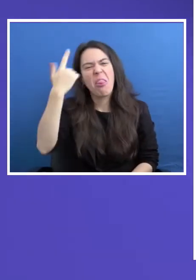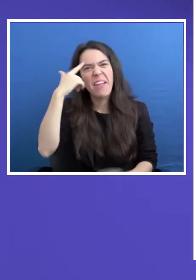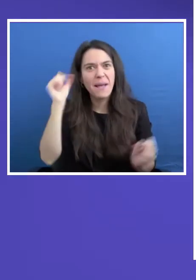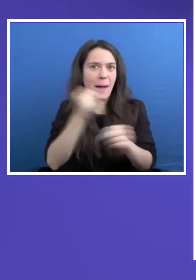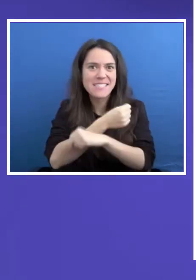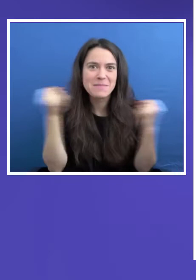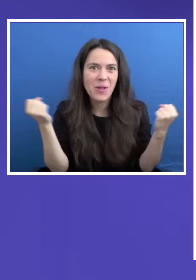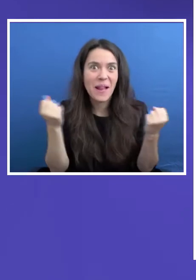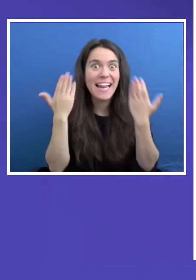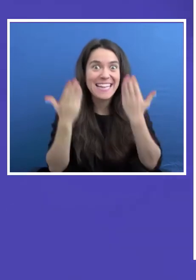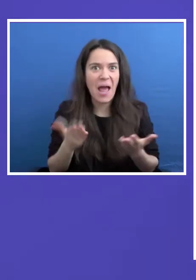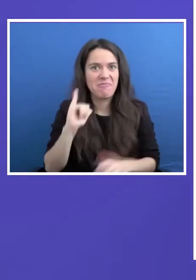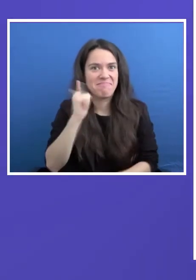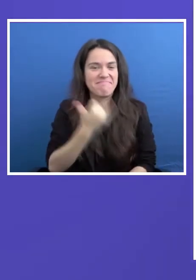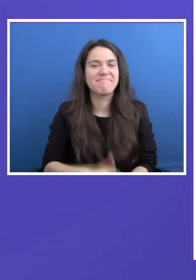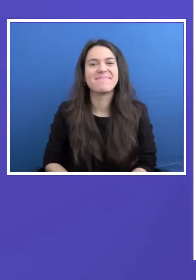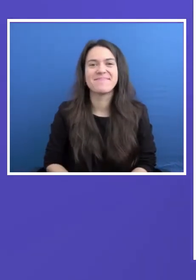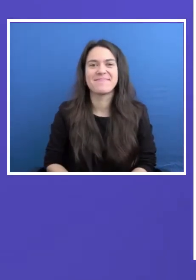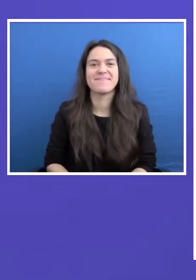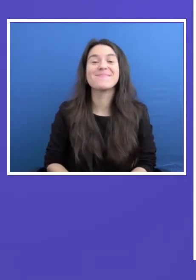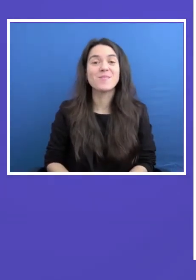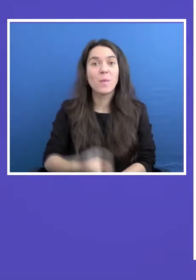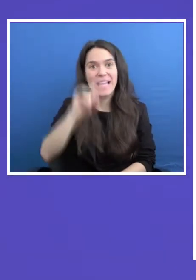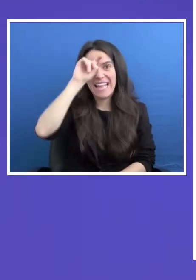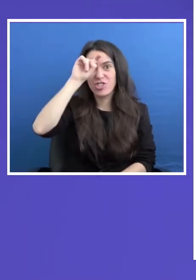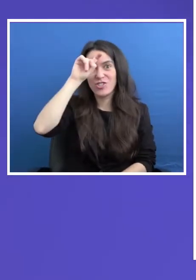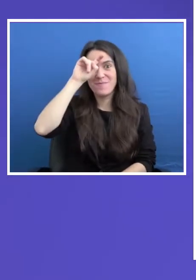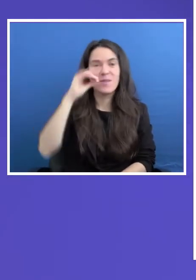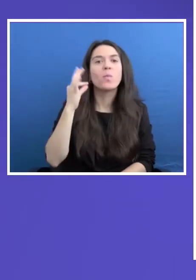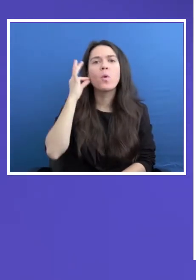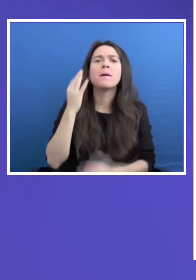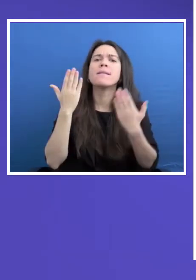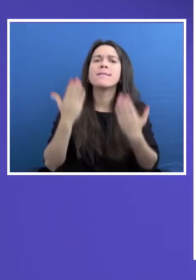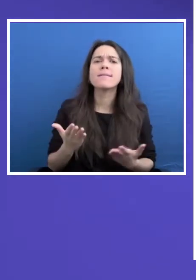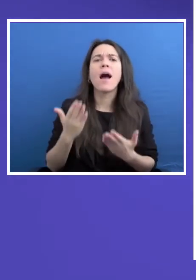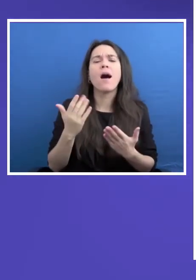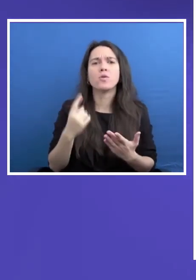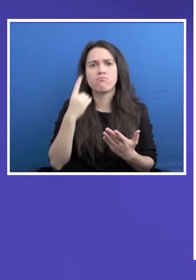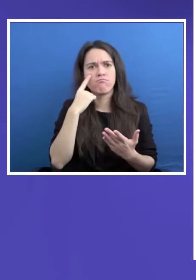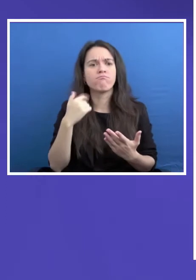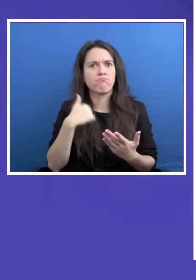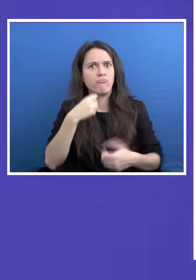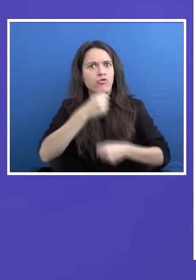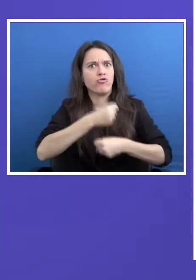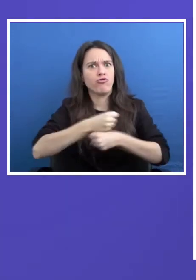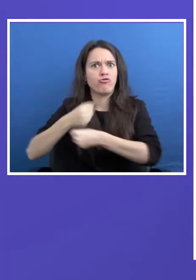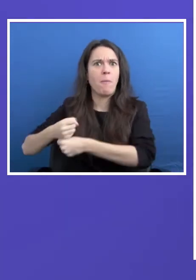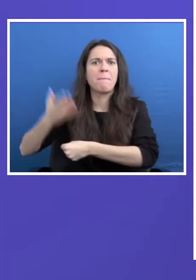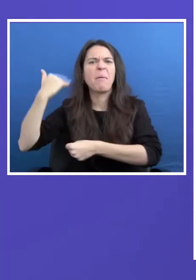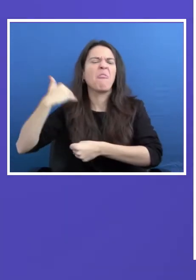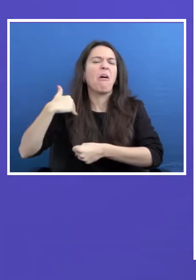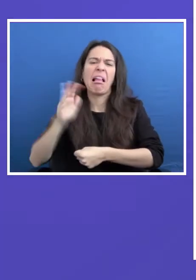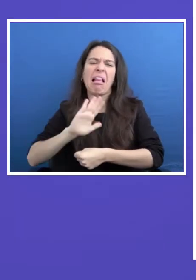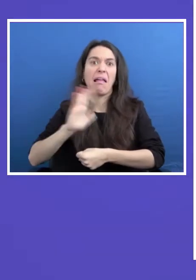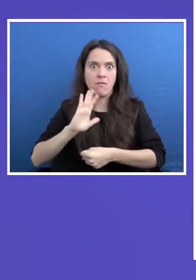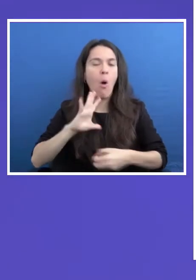الاعمال اللي ممكن انها تكون كانت ممنوعه عنها في الفتره الماضيه. بنسلط عليها الضوء وبنديها حقها في الاعلام.